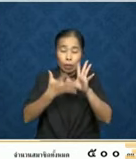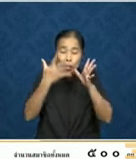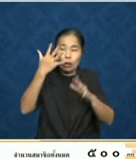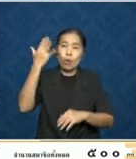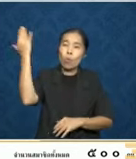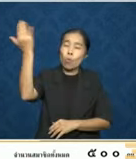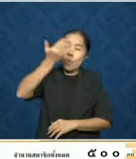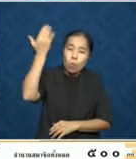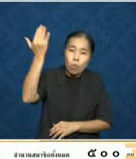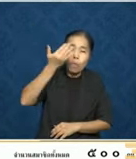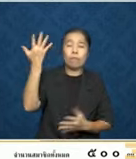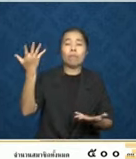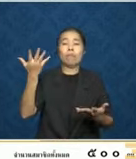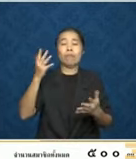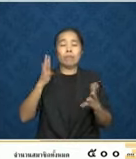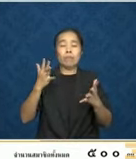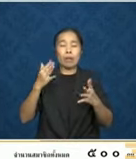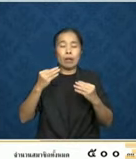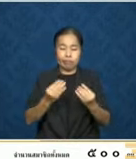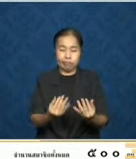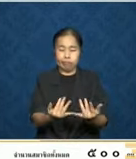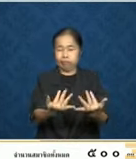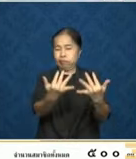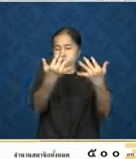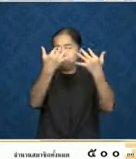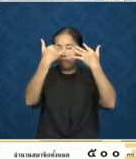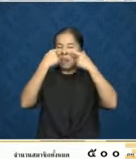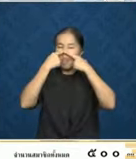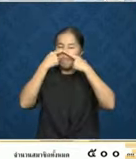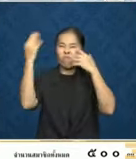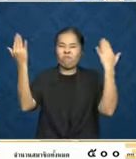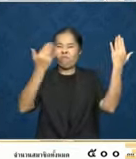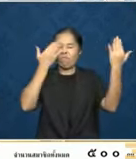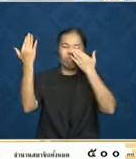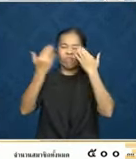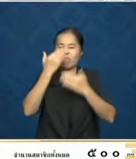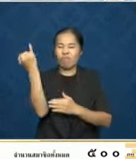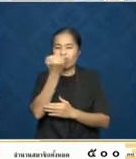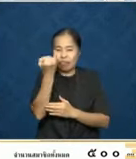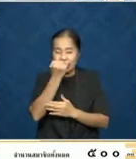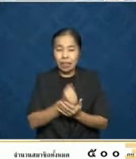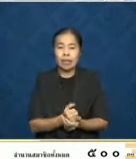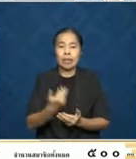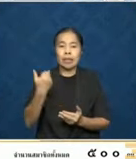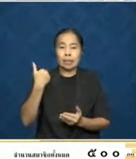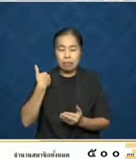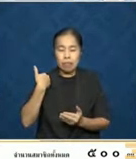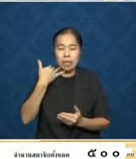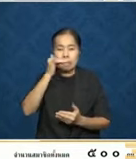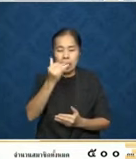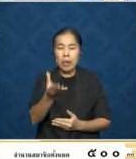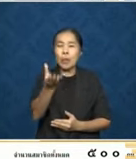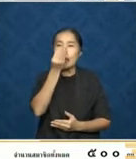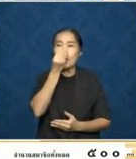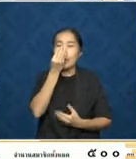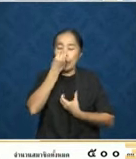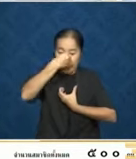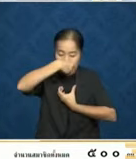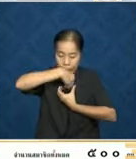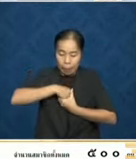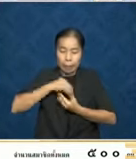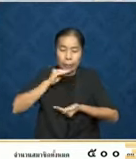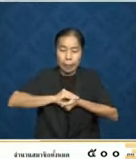ควันที่เกิดขึ้นจะทำให้เกิดเป็นมลพิษทางอากาศฝุ่นพิษและสารก่อมะเร็งหรือสารไดออกซินเกิดขึ้นนะ